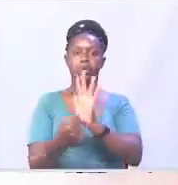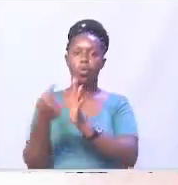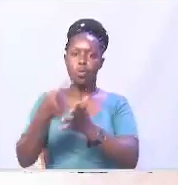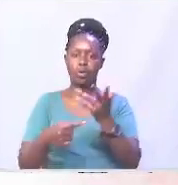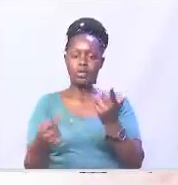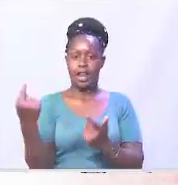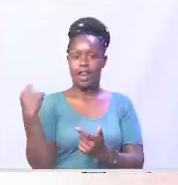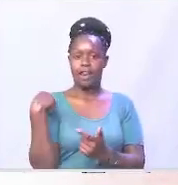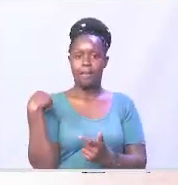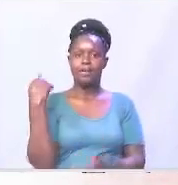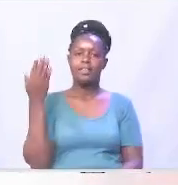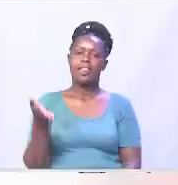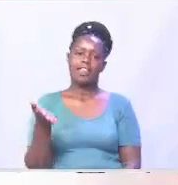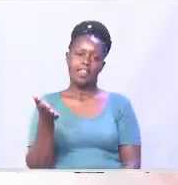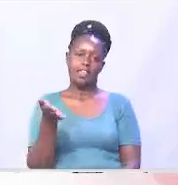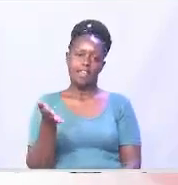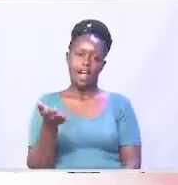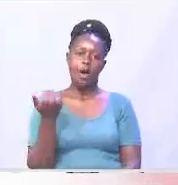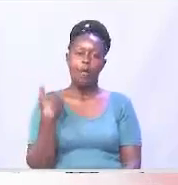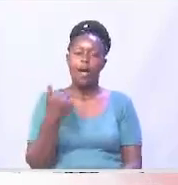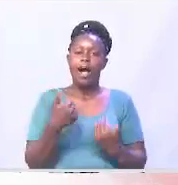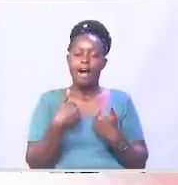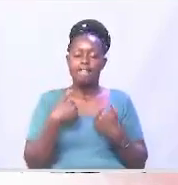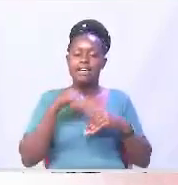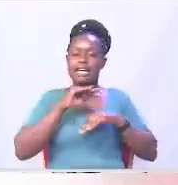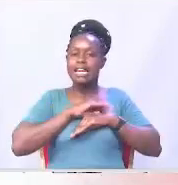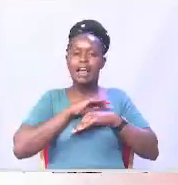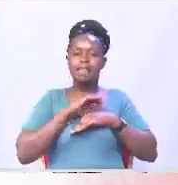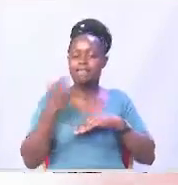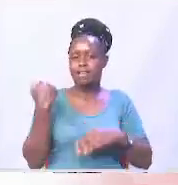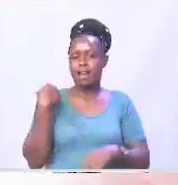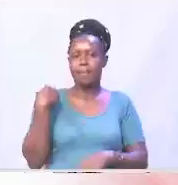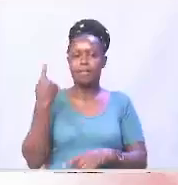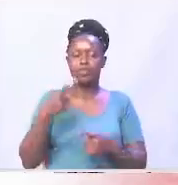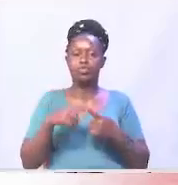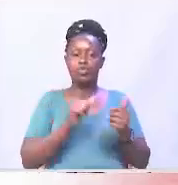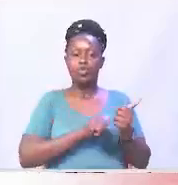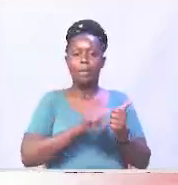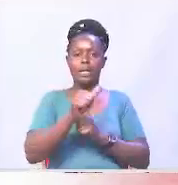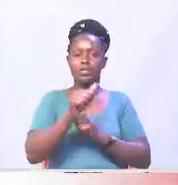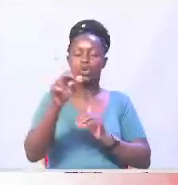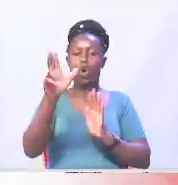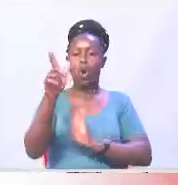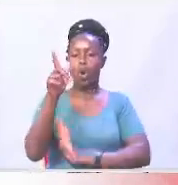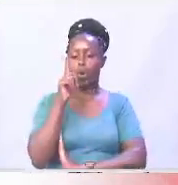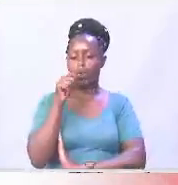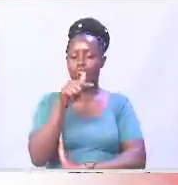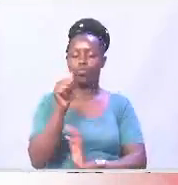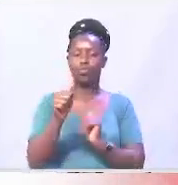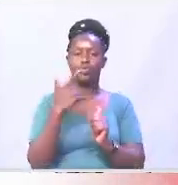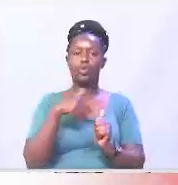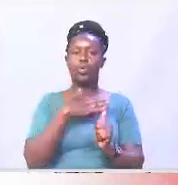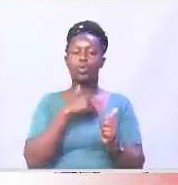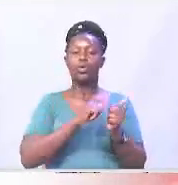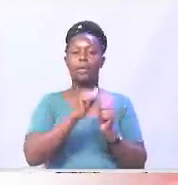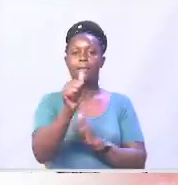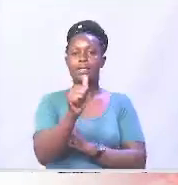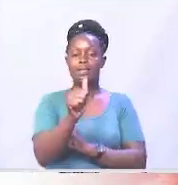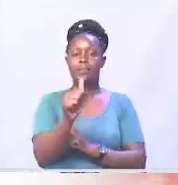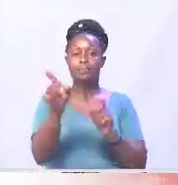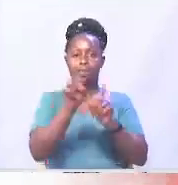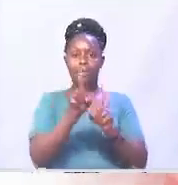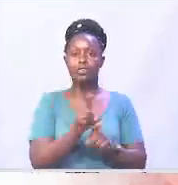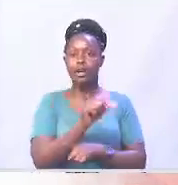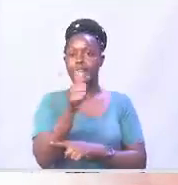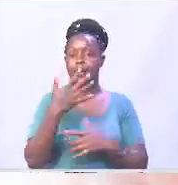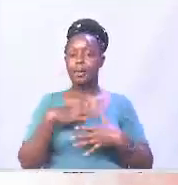numbers. Tuko na idadi ya kutosha ya kupitisha hiyo sheria ambayo tunataka kupitisha. Wenzetu wa Tanga